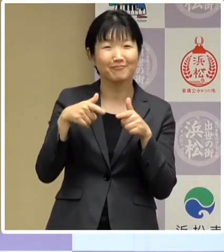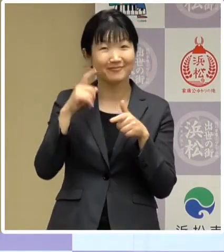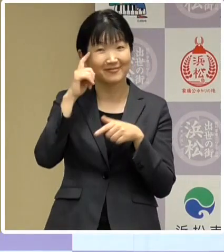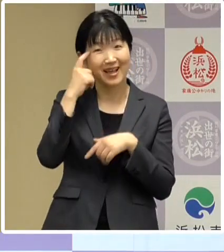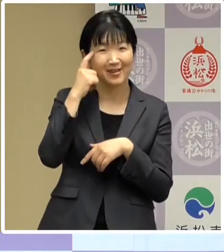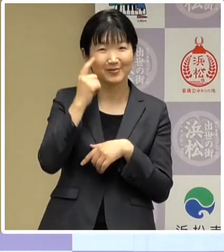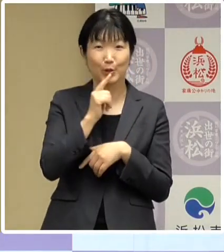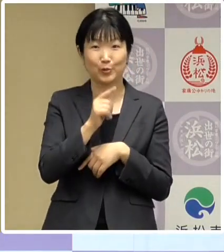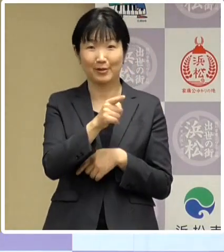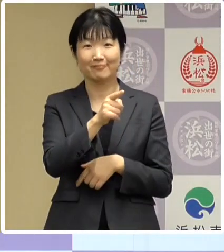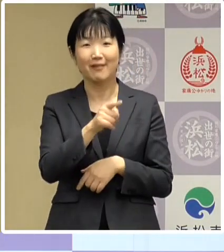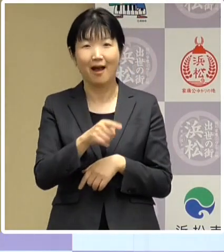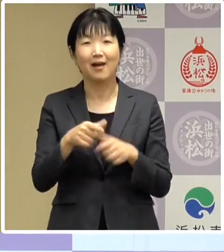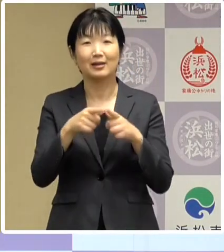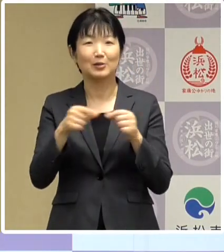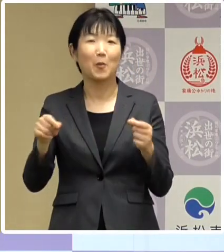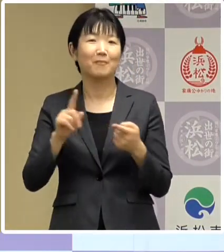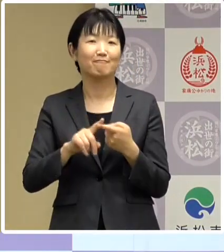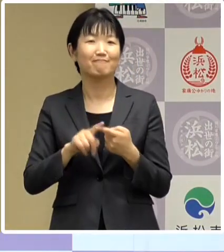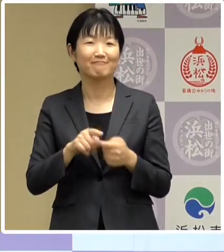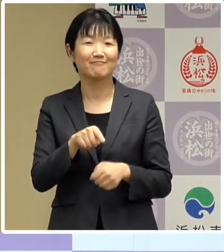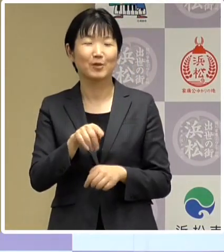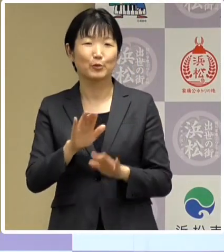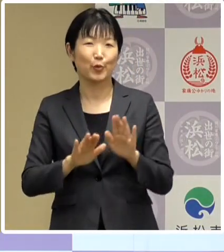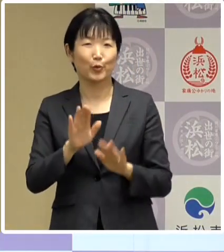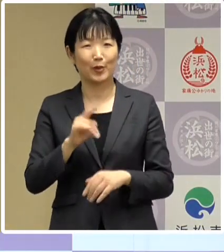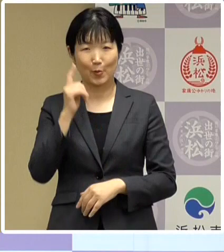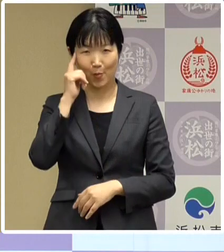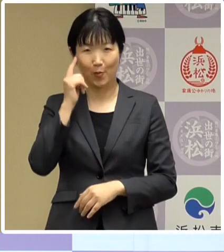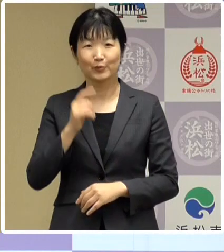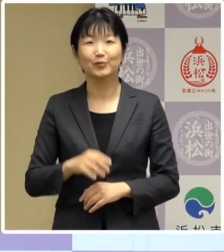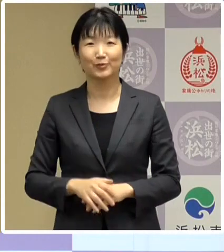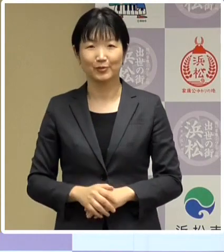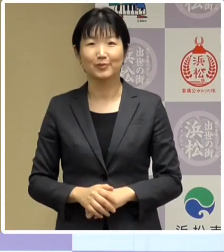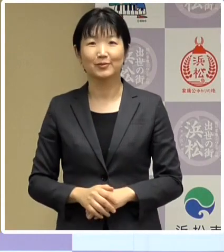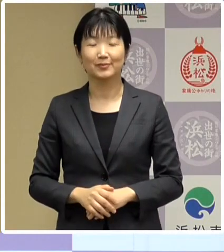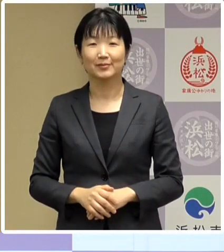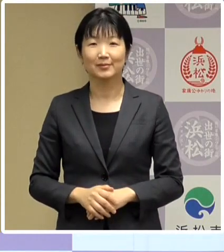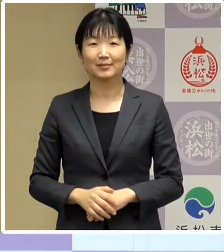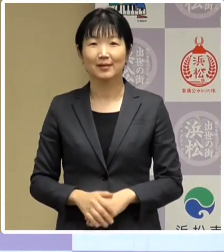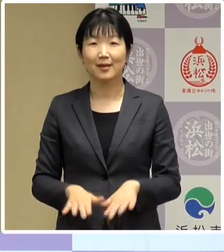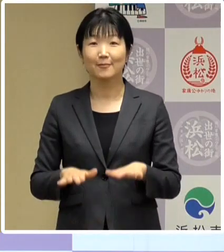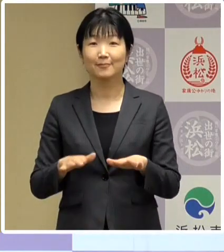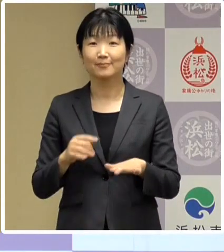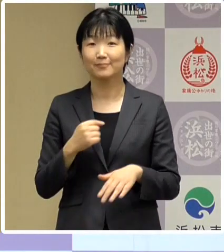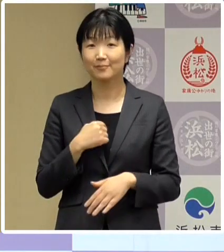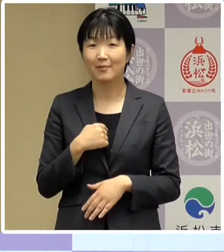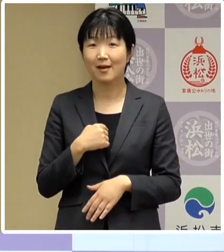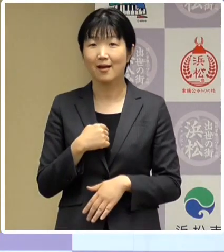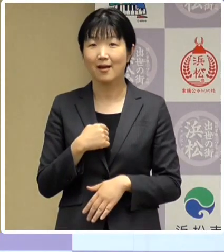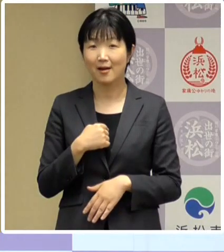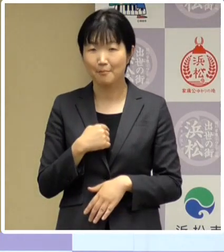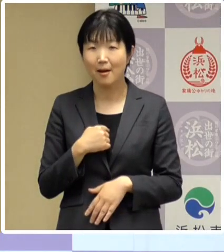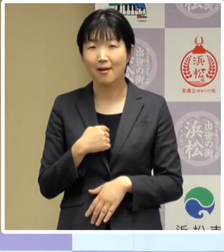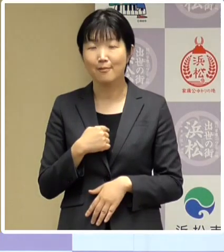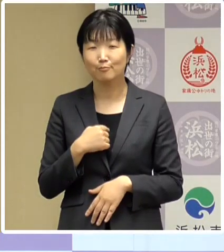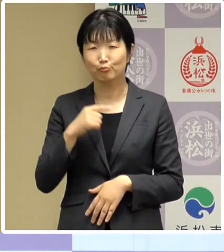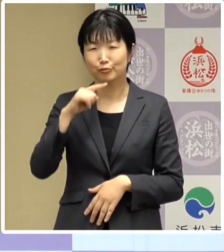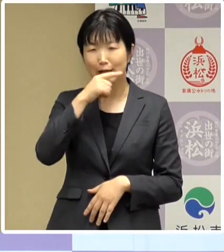っぱり日本の状況じゃないかなというふうに思いますし、まあ、それで僕は、まあ、それを無